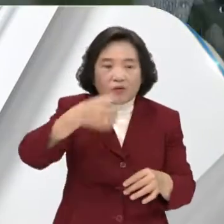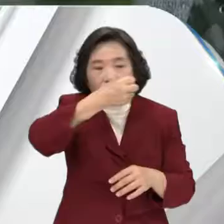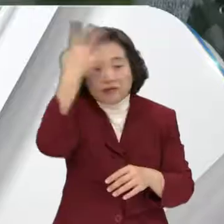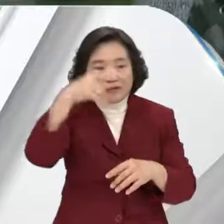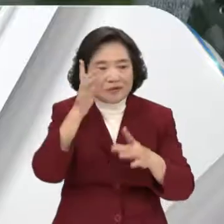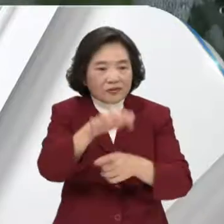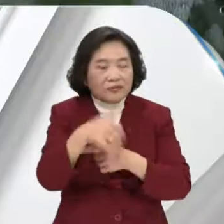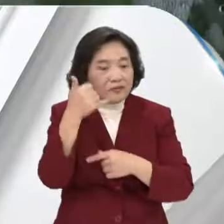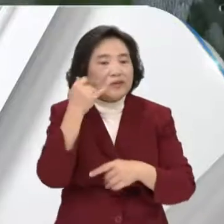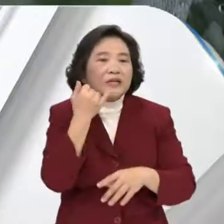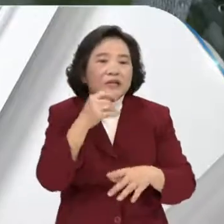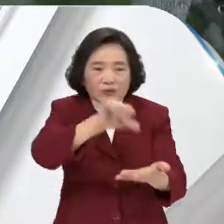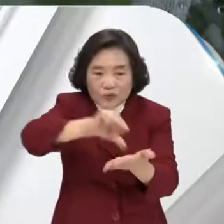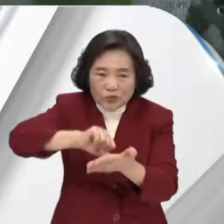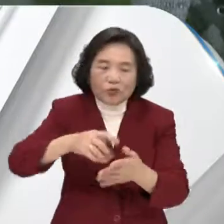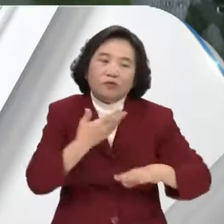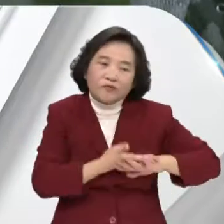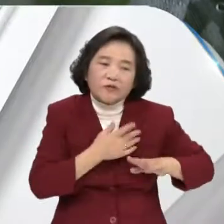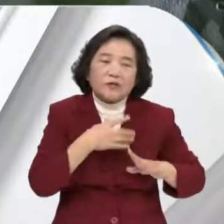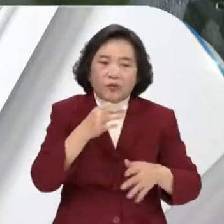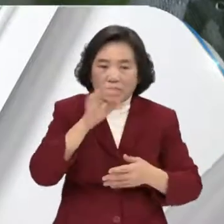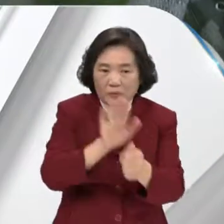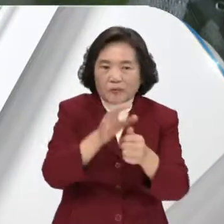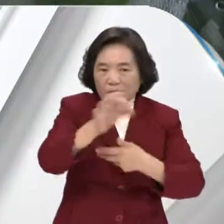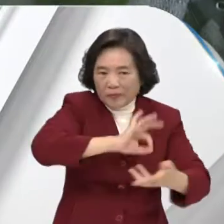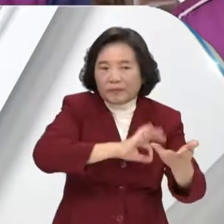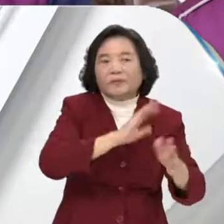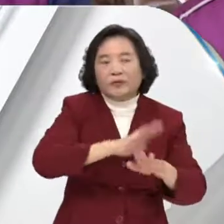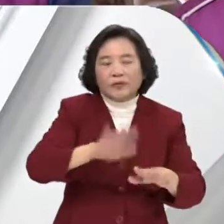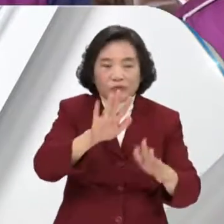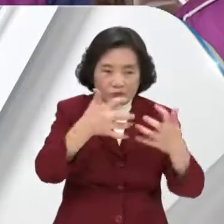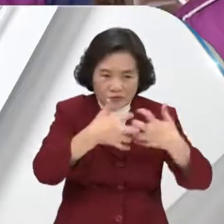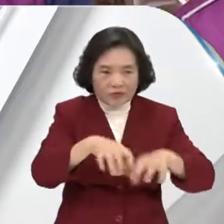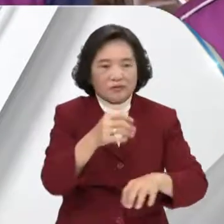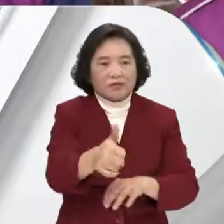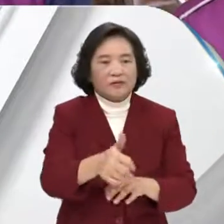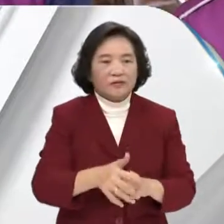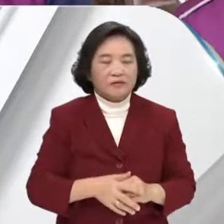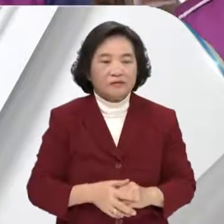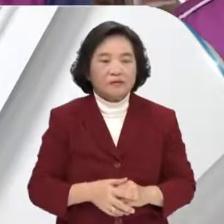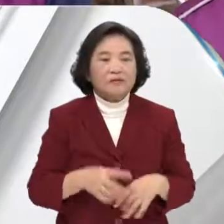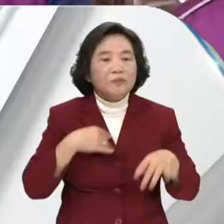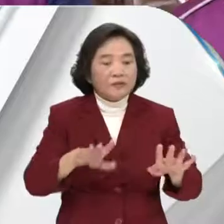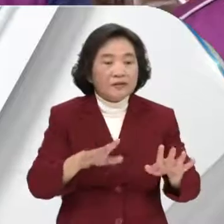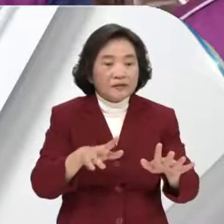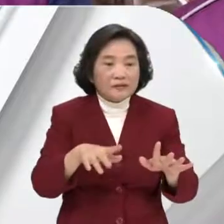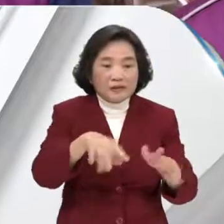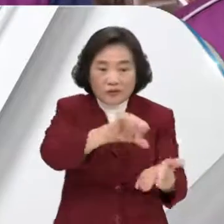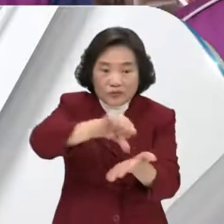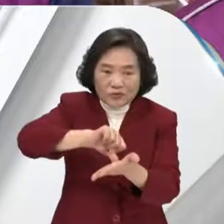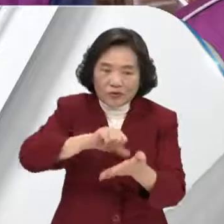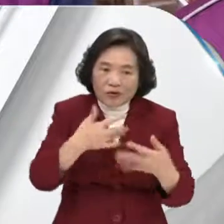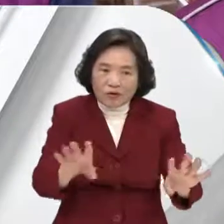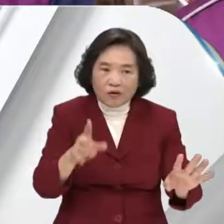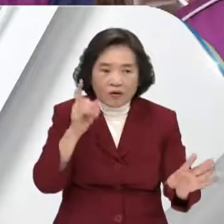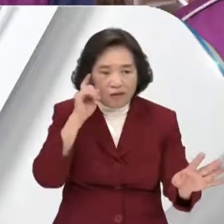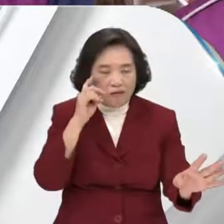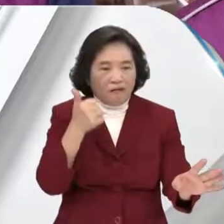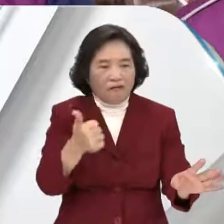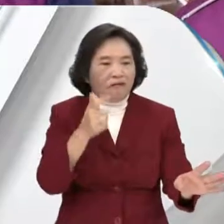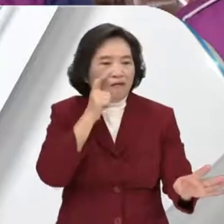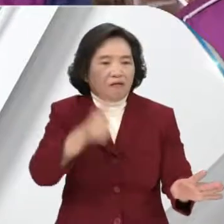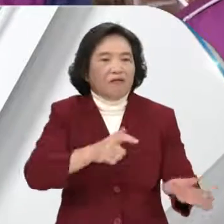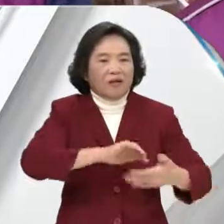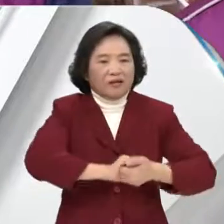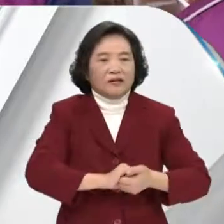农民是安心生产安全有机的农产品。 我等你生产，该生产马东。问题呢？我等我哋